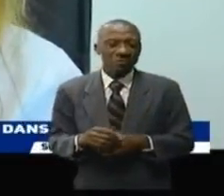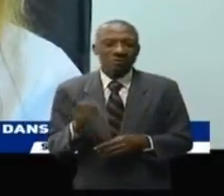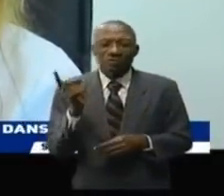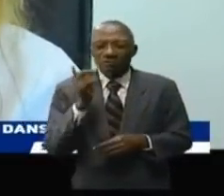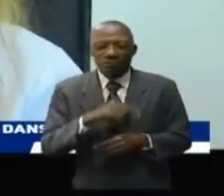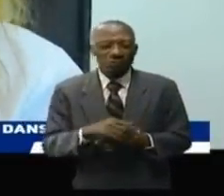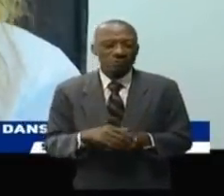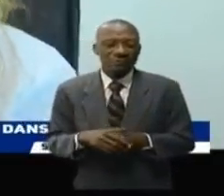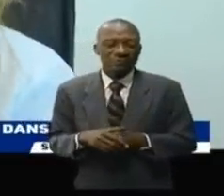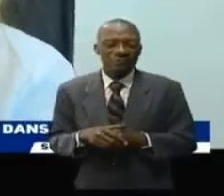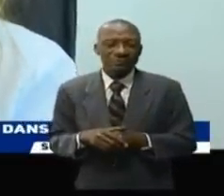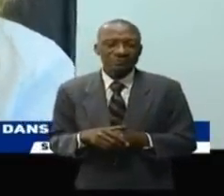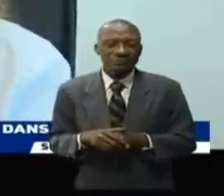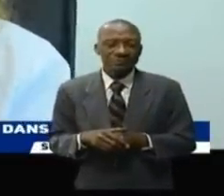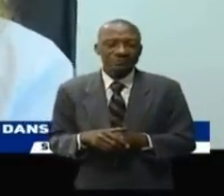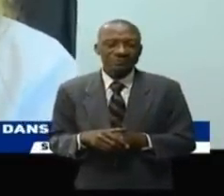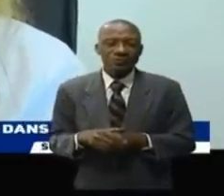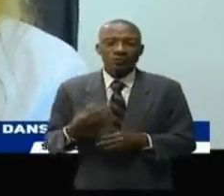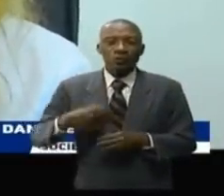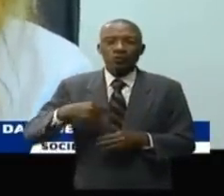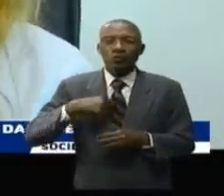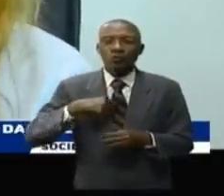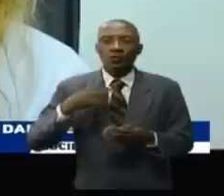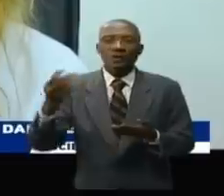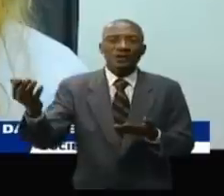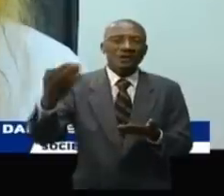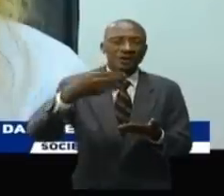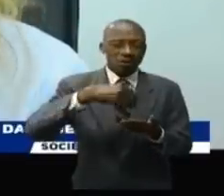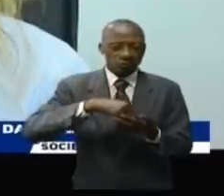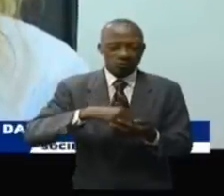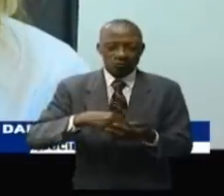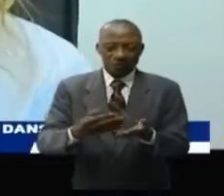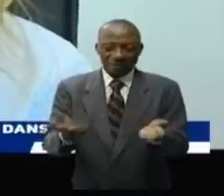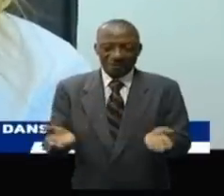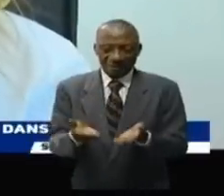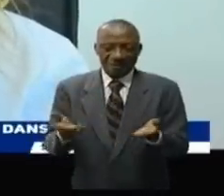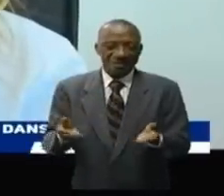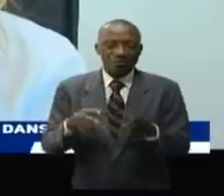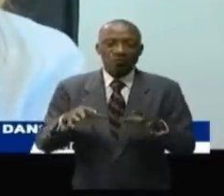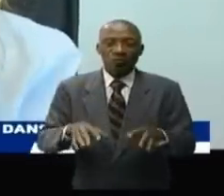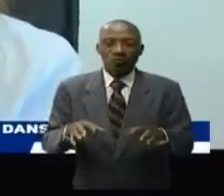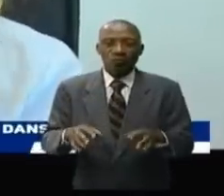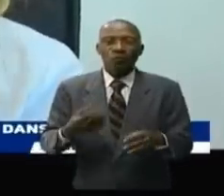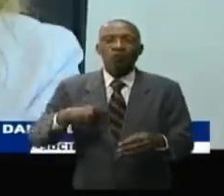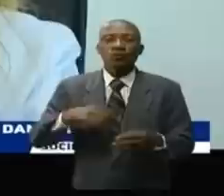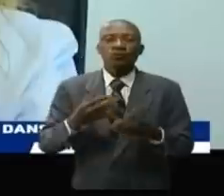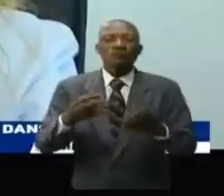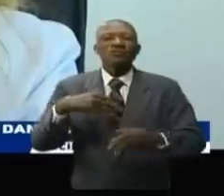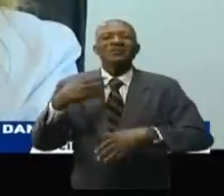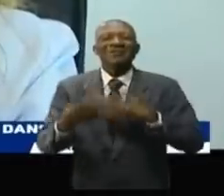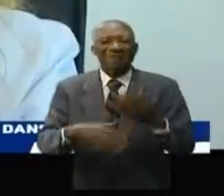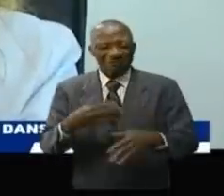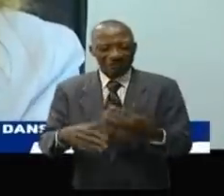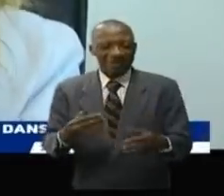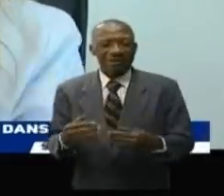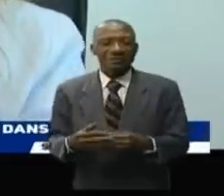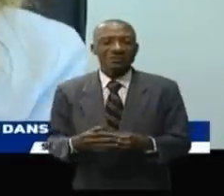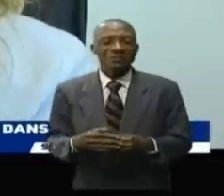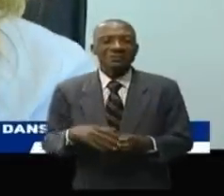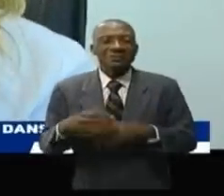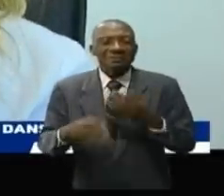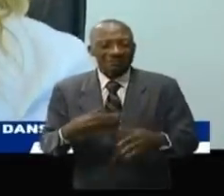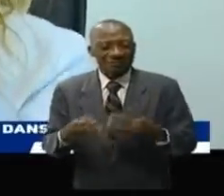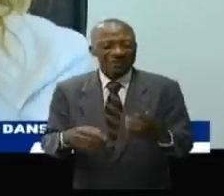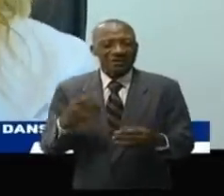au pays, à ce qu'on fasse notre boulot correctement et qu'ils nous laissent tranquilles, qu'ils nous laissent travailler. Aidez-nous d'abord à